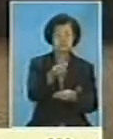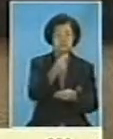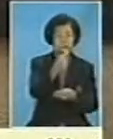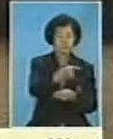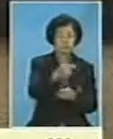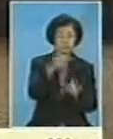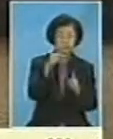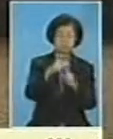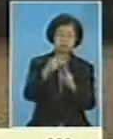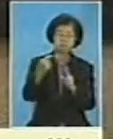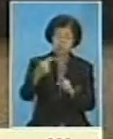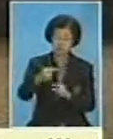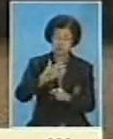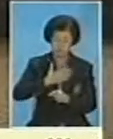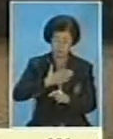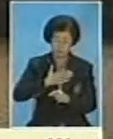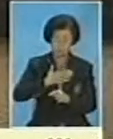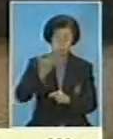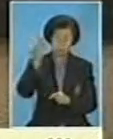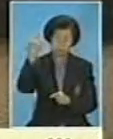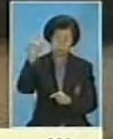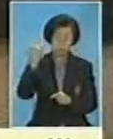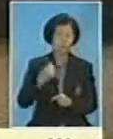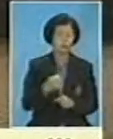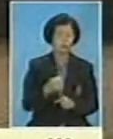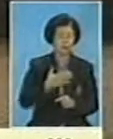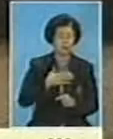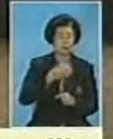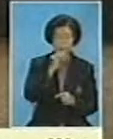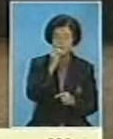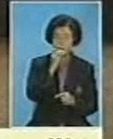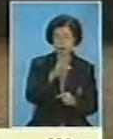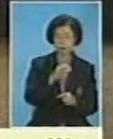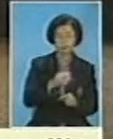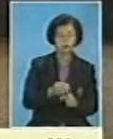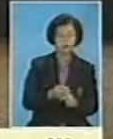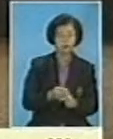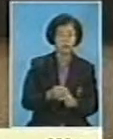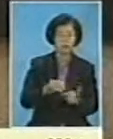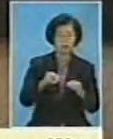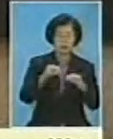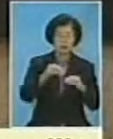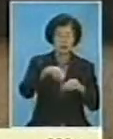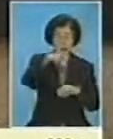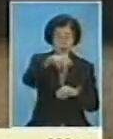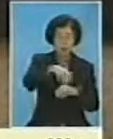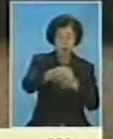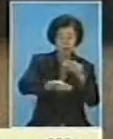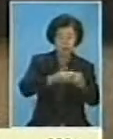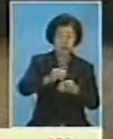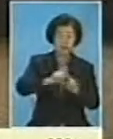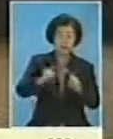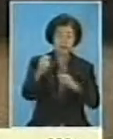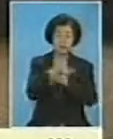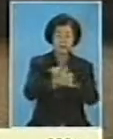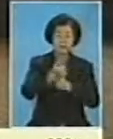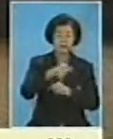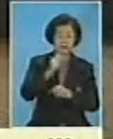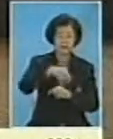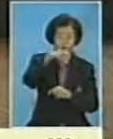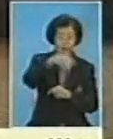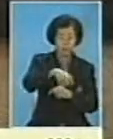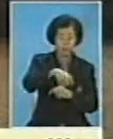G2G ของผมในขณะนั้นผมขอเรียนว่าเมื่อกรมการค้าต่างประเทศซึ่งเป็นหน่วยงานที่นำเสน